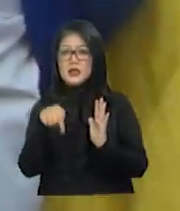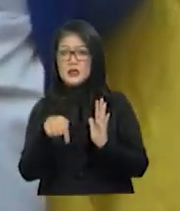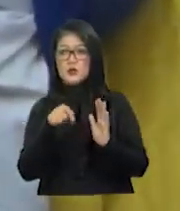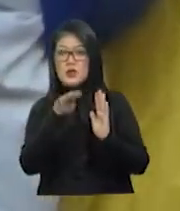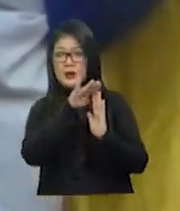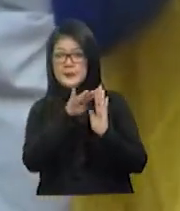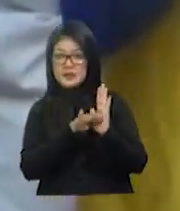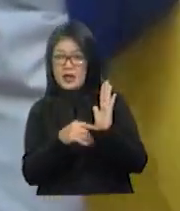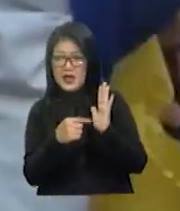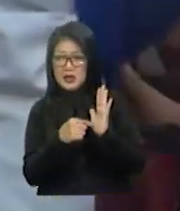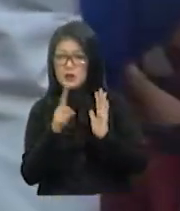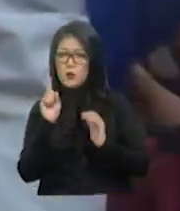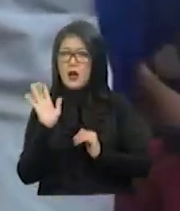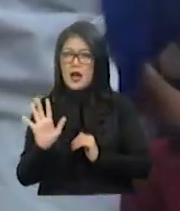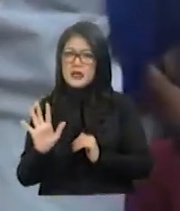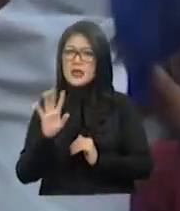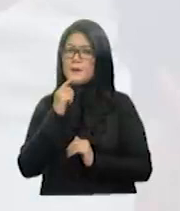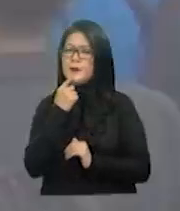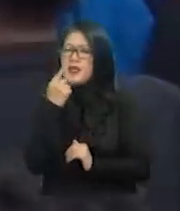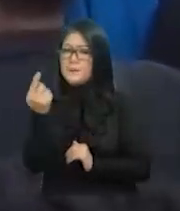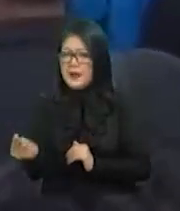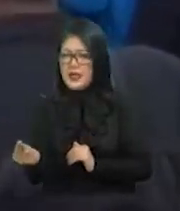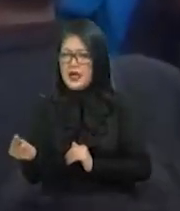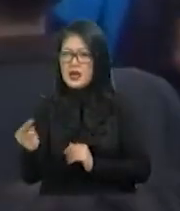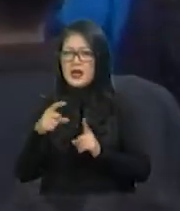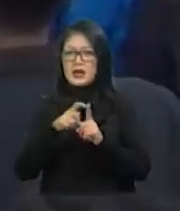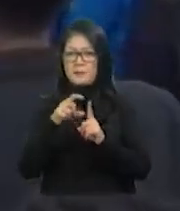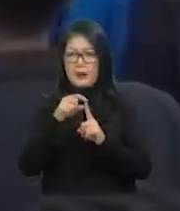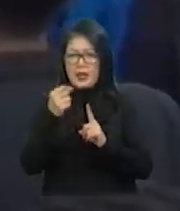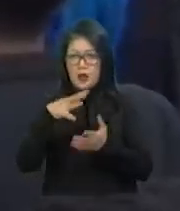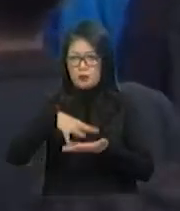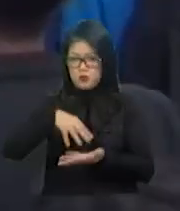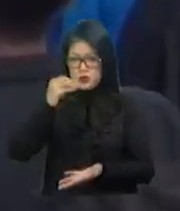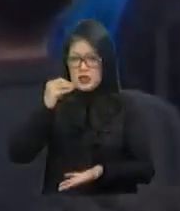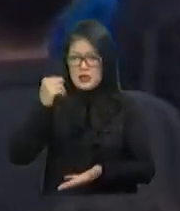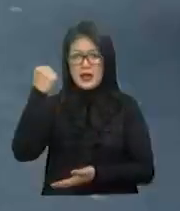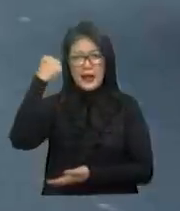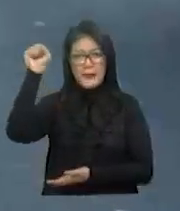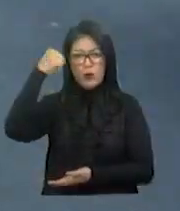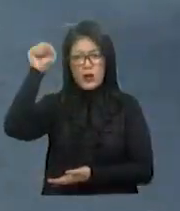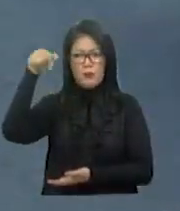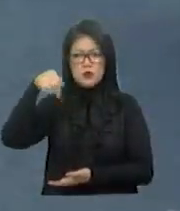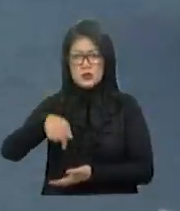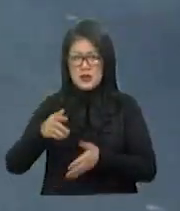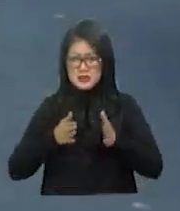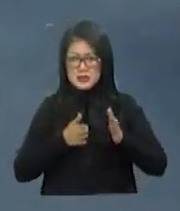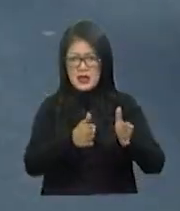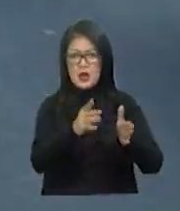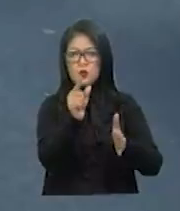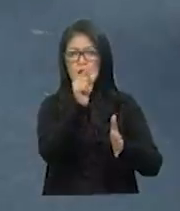sini hanya menyampaikan aspirasi ke pusat. Akibat aksi unjuk rasa mahasiswa, jalan utama menuju alun-alun kota Kudus